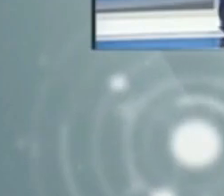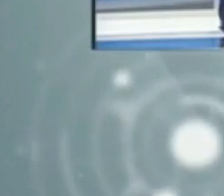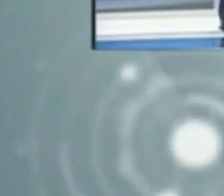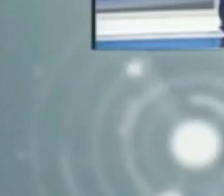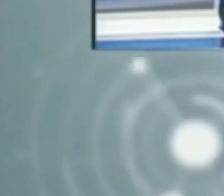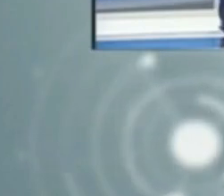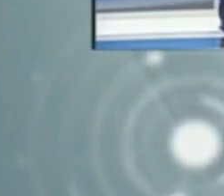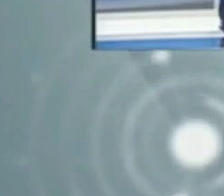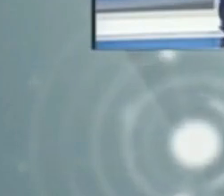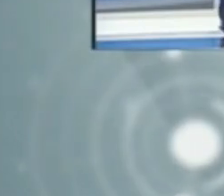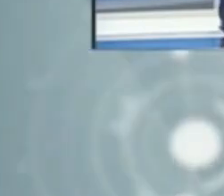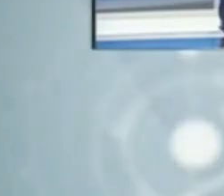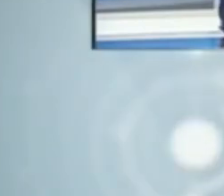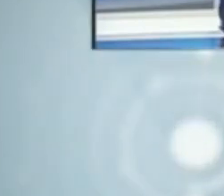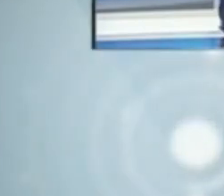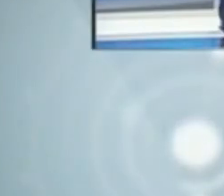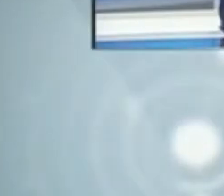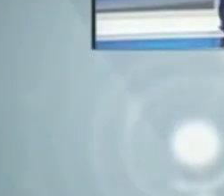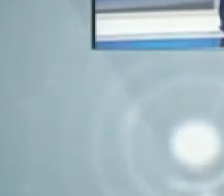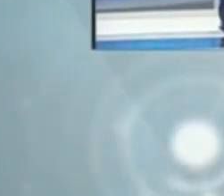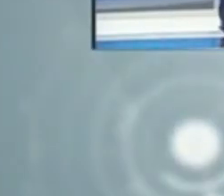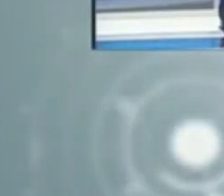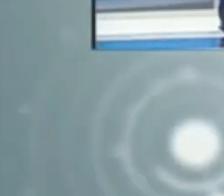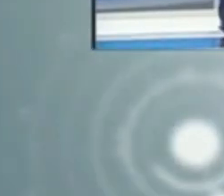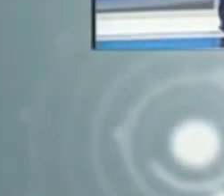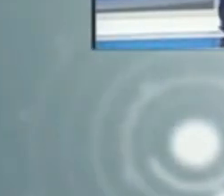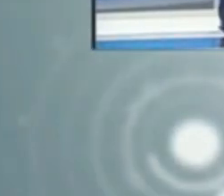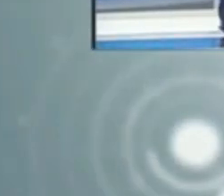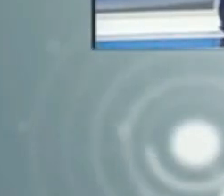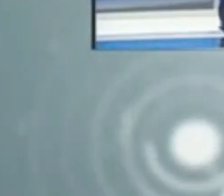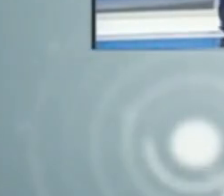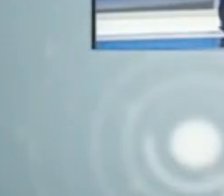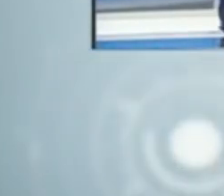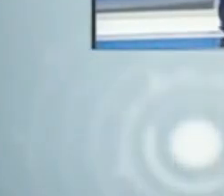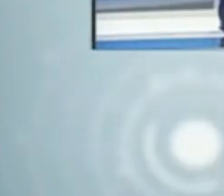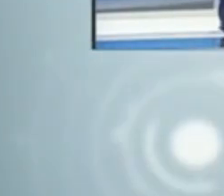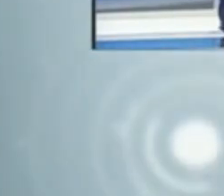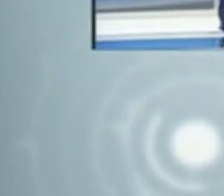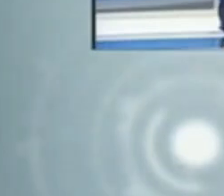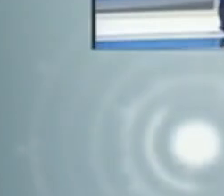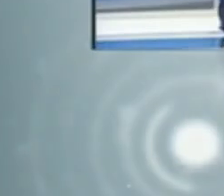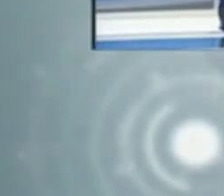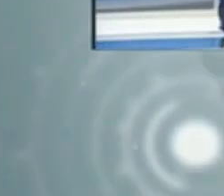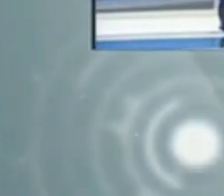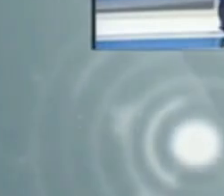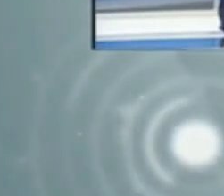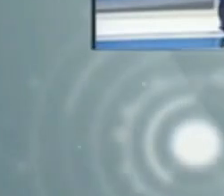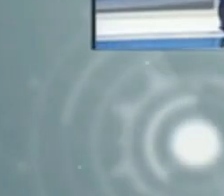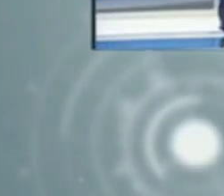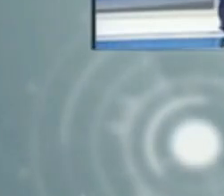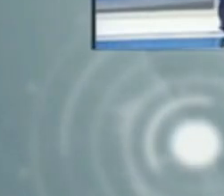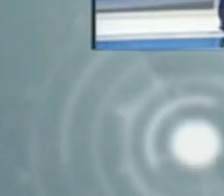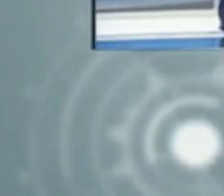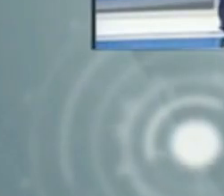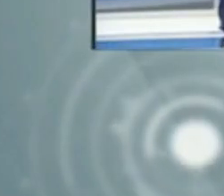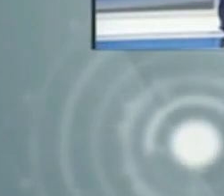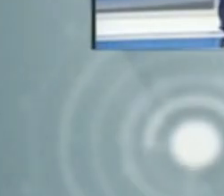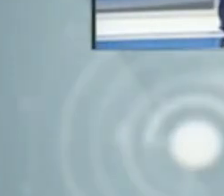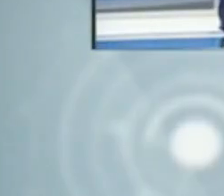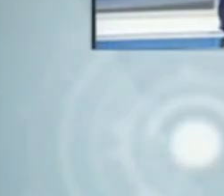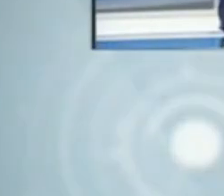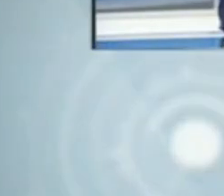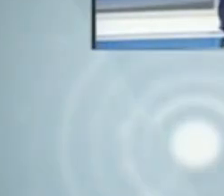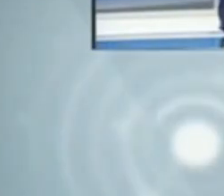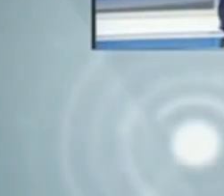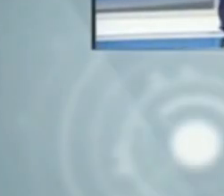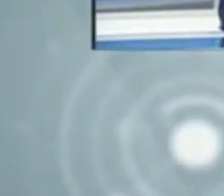أسوان، وانت طبعا اكيد زرت أسوان يا عبد الله انت وجهان طبعا. وشفتوا قد ايه جمال النيل وجمال الطبيعة. انت من ابناء